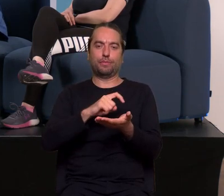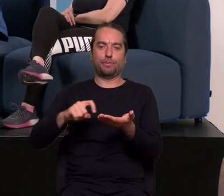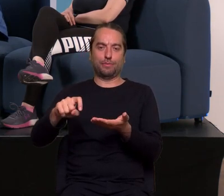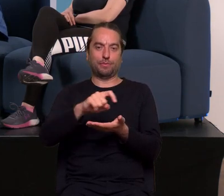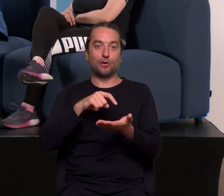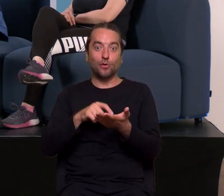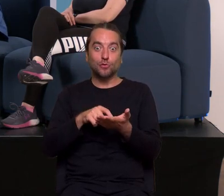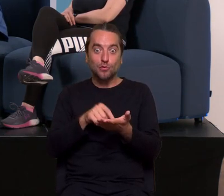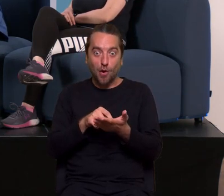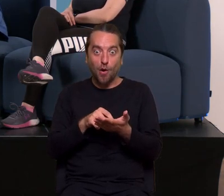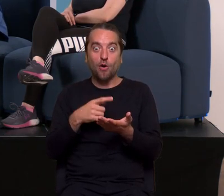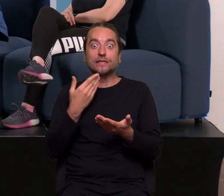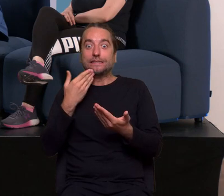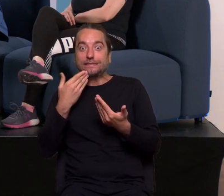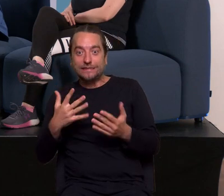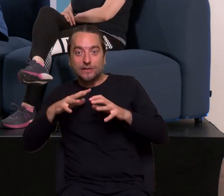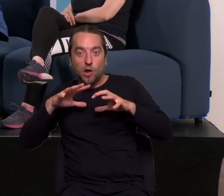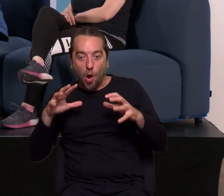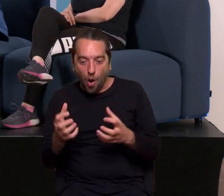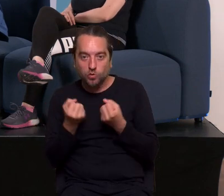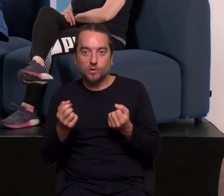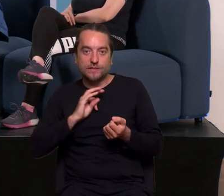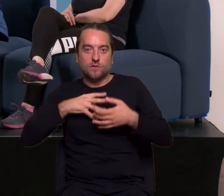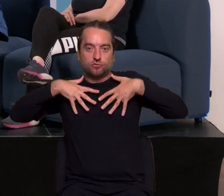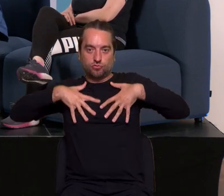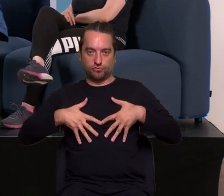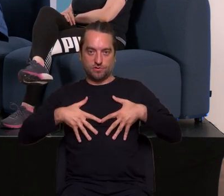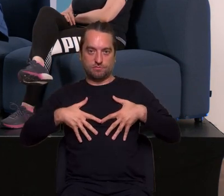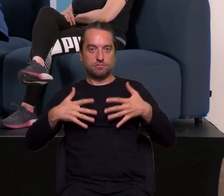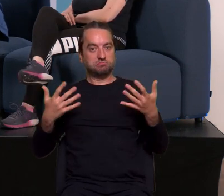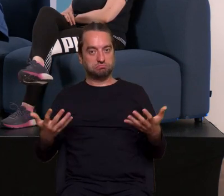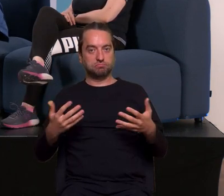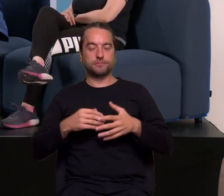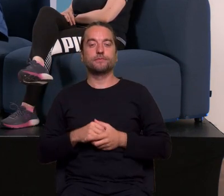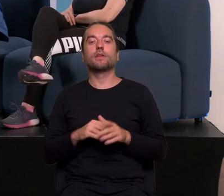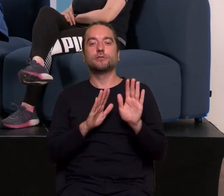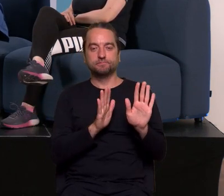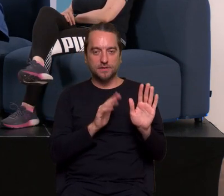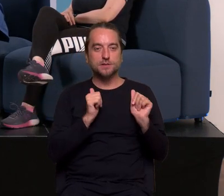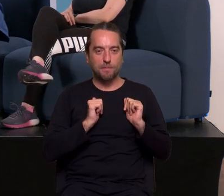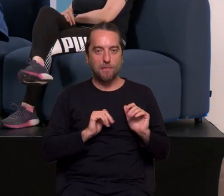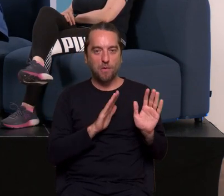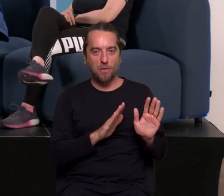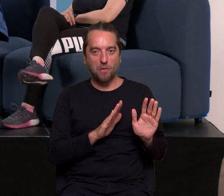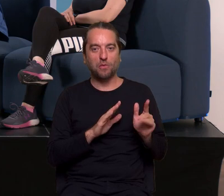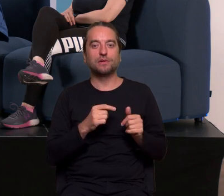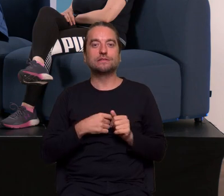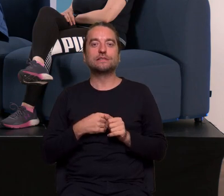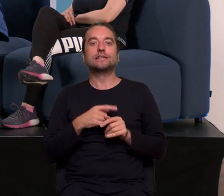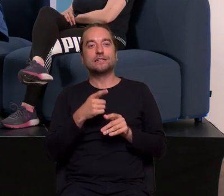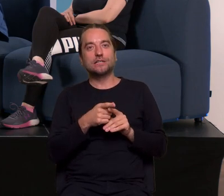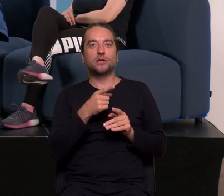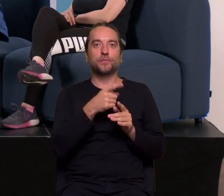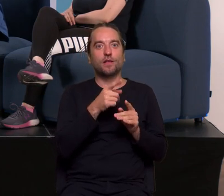się elementem tożsamościowym. I tutaj jeszcze na koniec tylko może uspokoję panią, że w sprawie